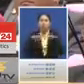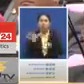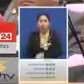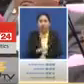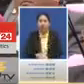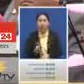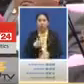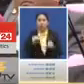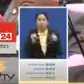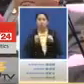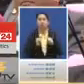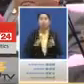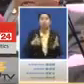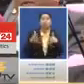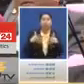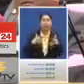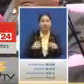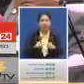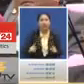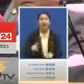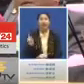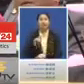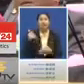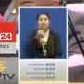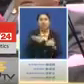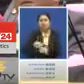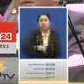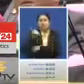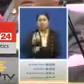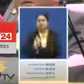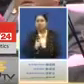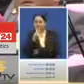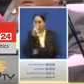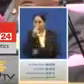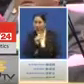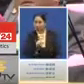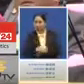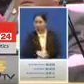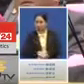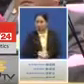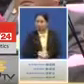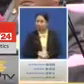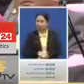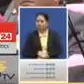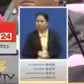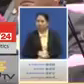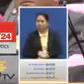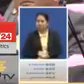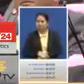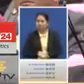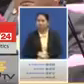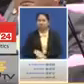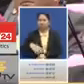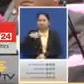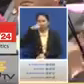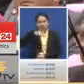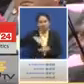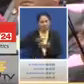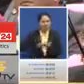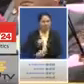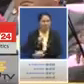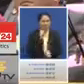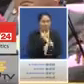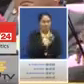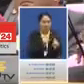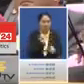ให้พวกเรากลัวไม่เป็นไรอ่ะแต่คนในโลกเขามองว่าเฮ้ยไปไม่ได้แล้วนะประเทศนี้แม้กระทั่ง